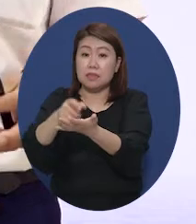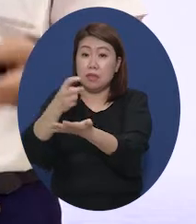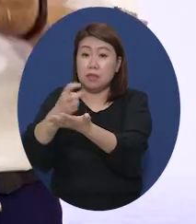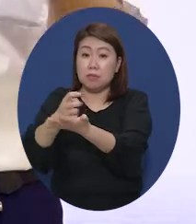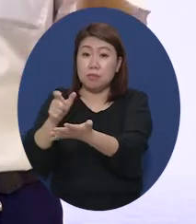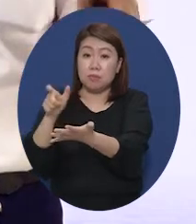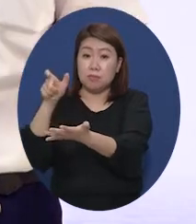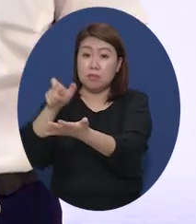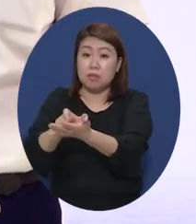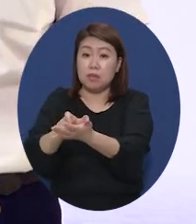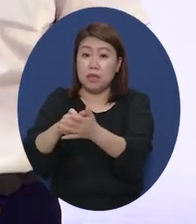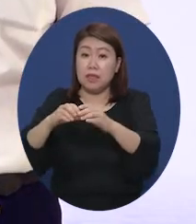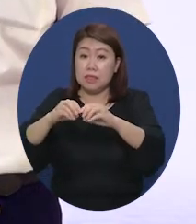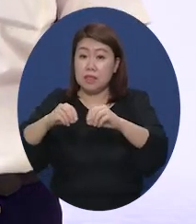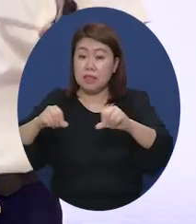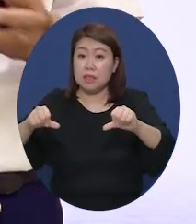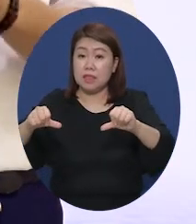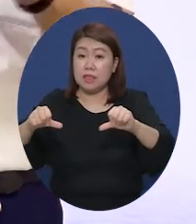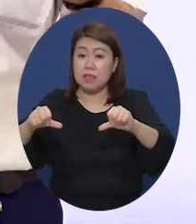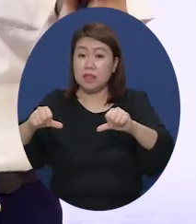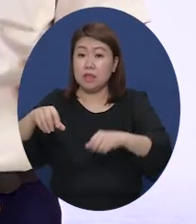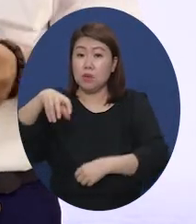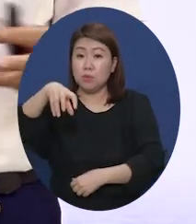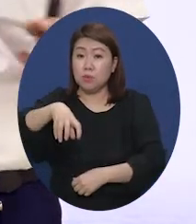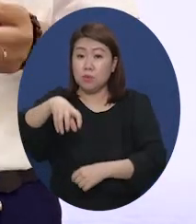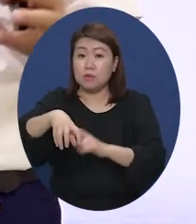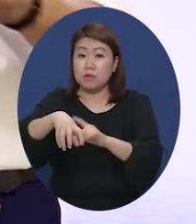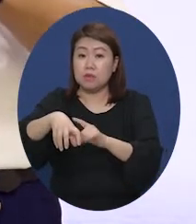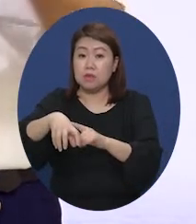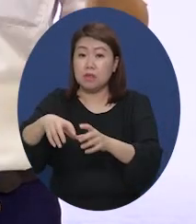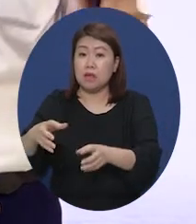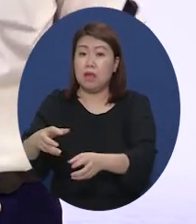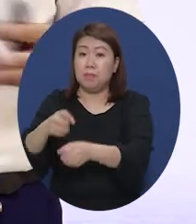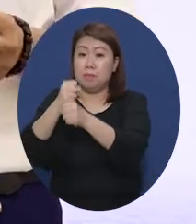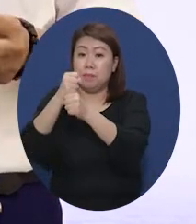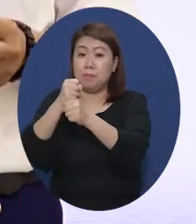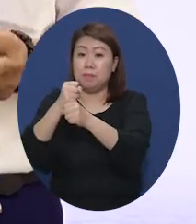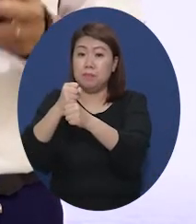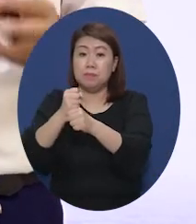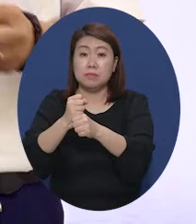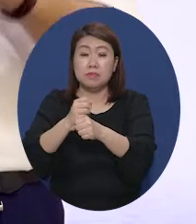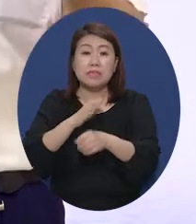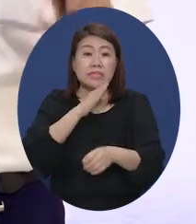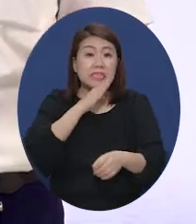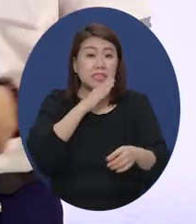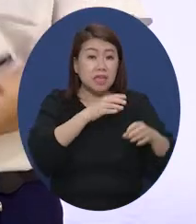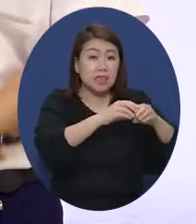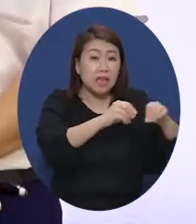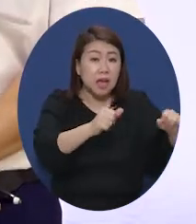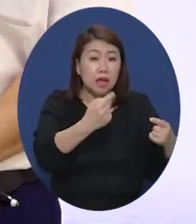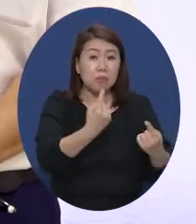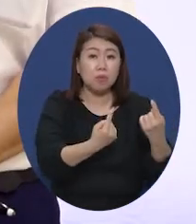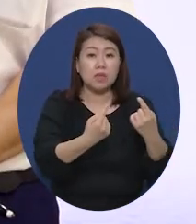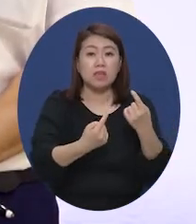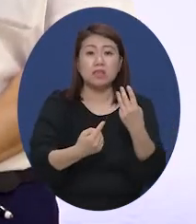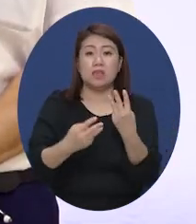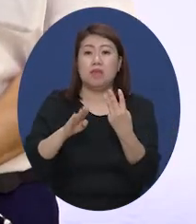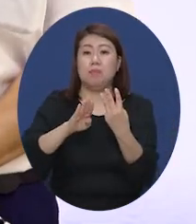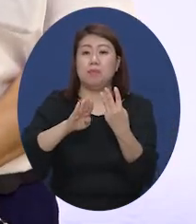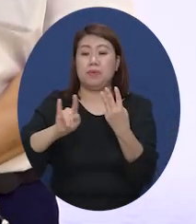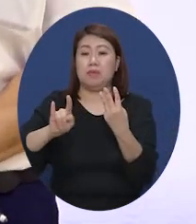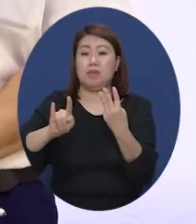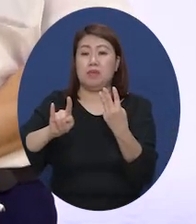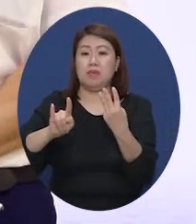등기소에 등록된 땅의 면적, 등기소에 등록된 내 땅이라고 한 것을 총합해 보면 실질적인 그 도시의